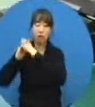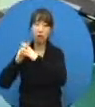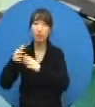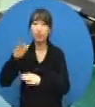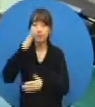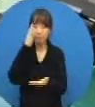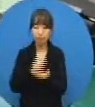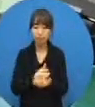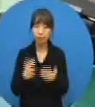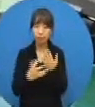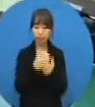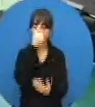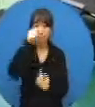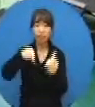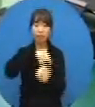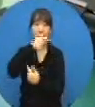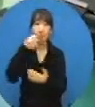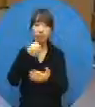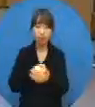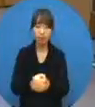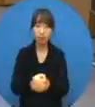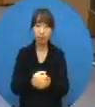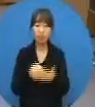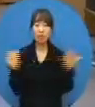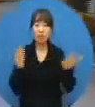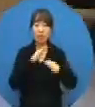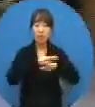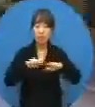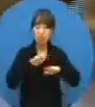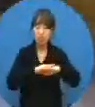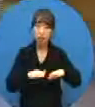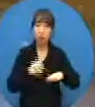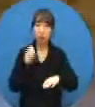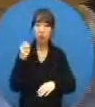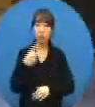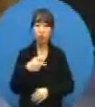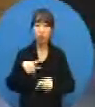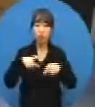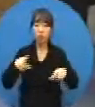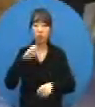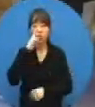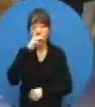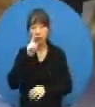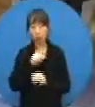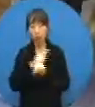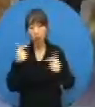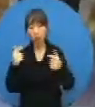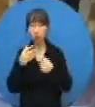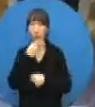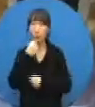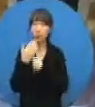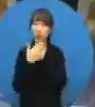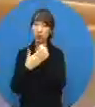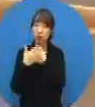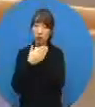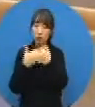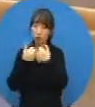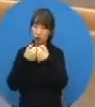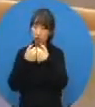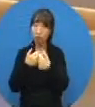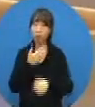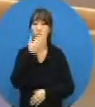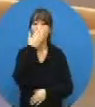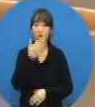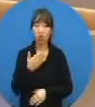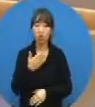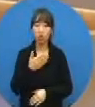창구를 일원화해 운영함으로써 민원 처리와 동시에 평소에 궁금했던 각종 복지 혜택에 대한 상담도